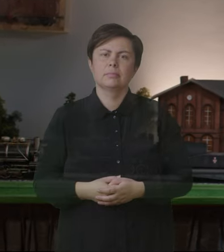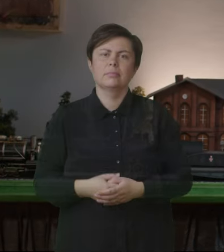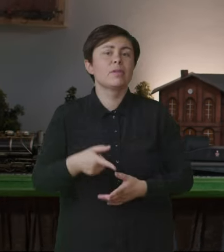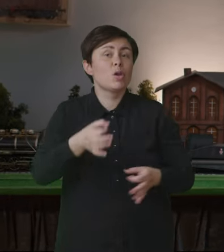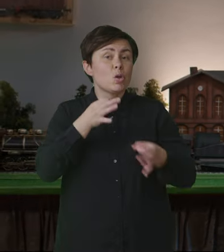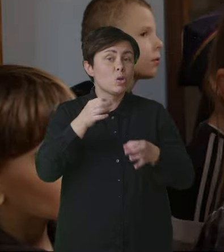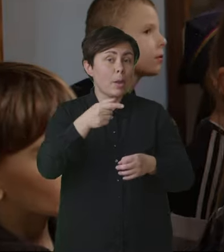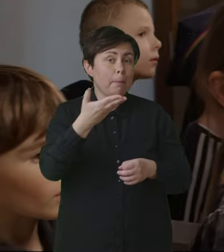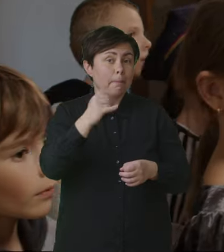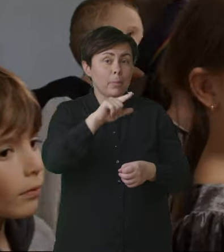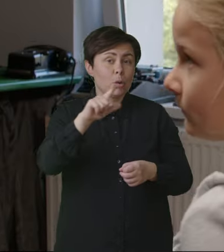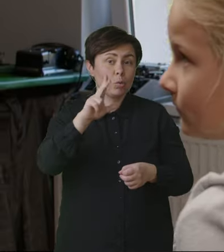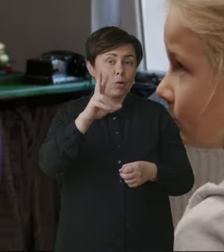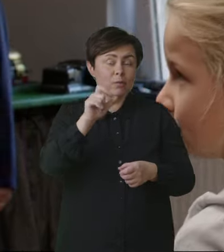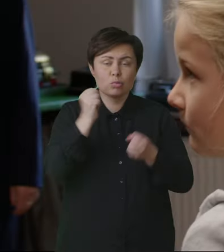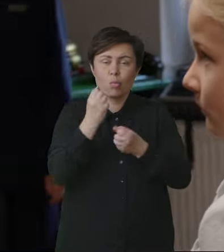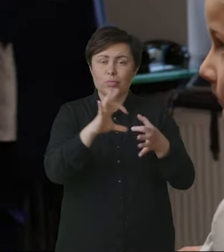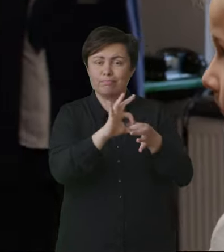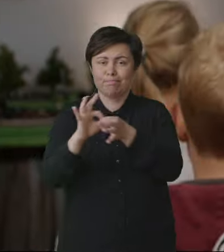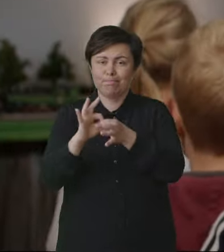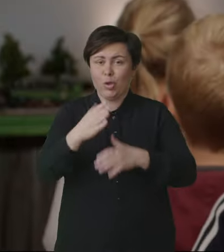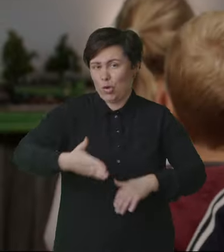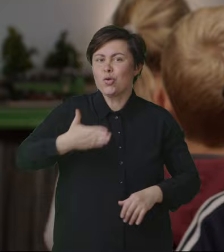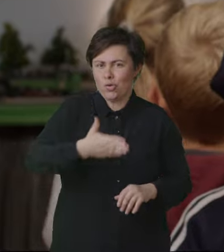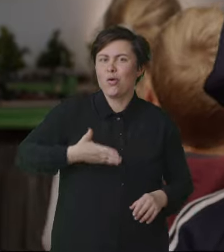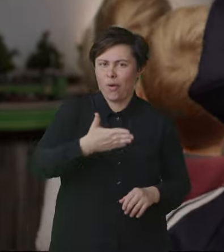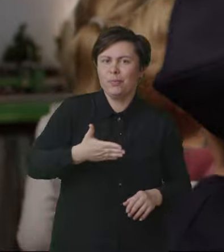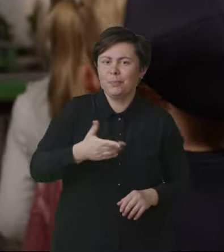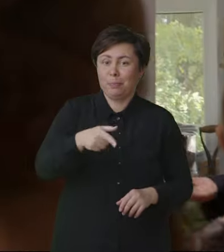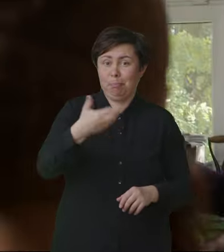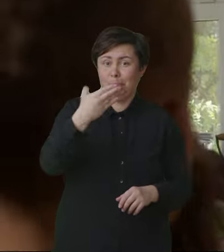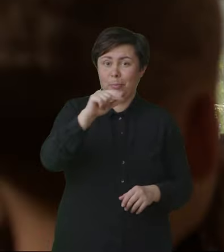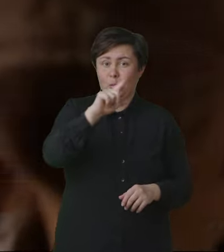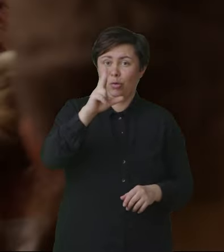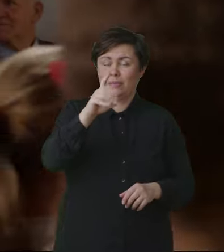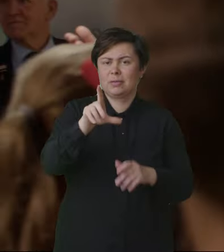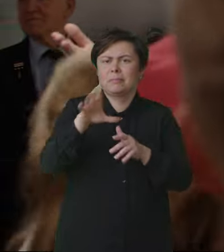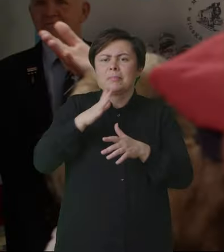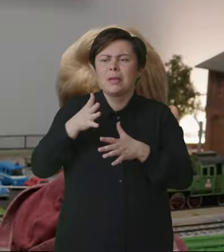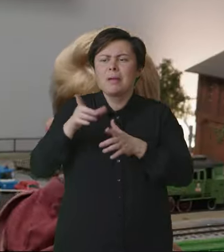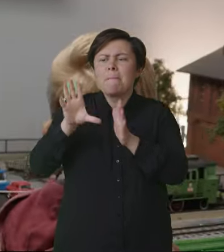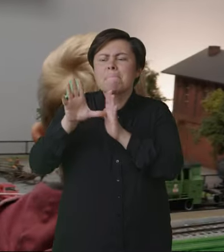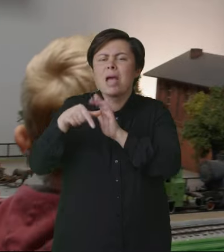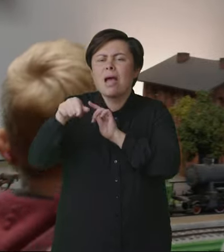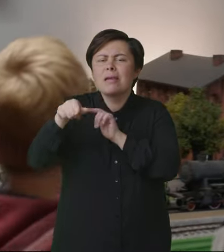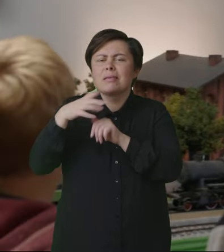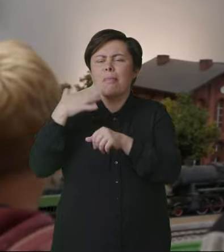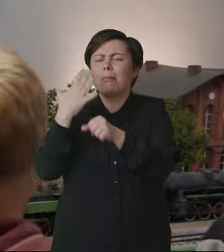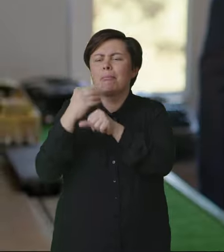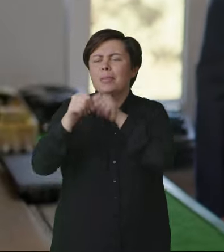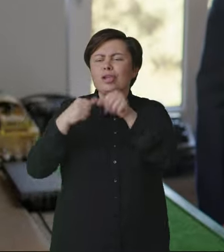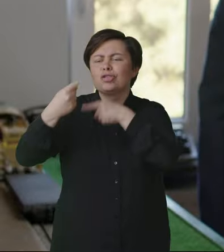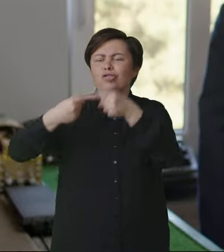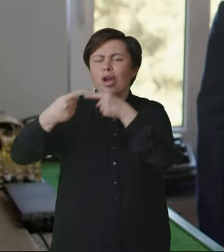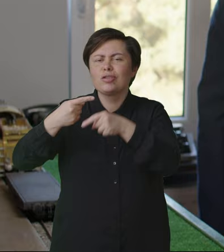Historia Miłkowic nierozerwalnie związana jest z koleją. Miłkowice to miejscowość o ponad 50-letnich tradycjach